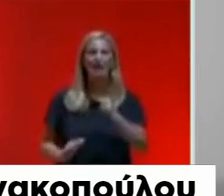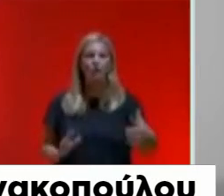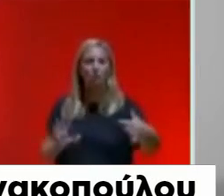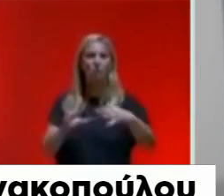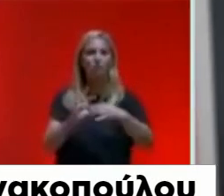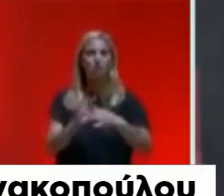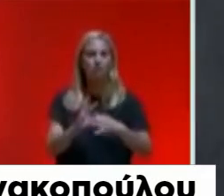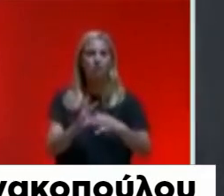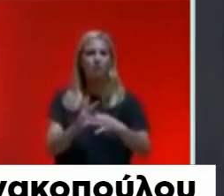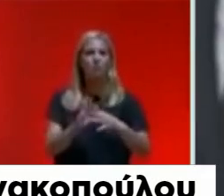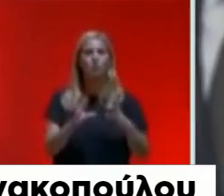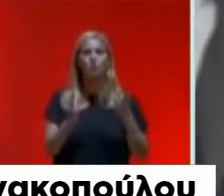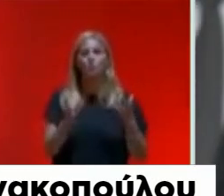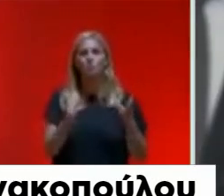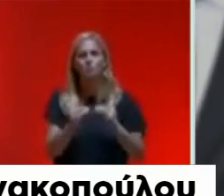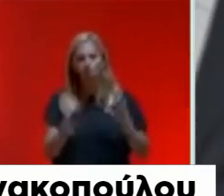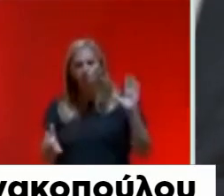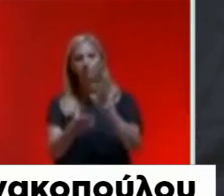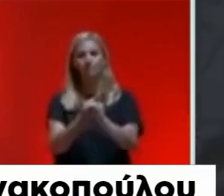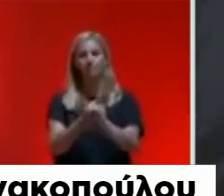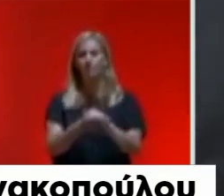βγει, πρόεδρος από τον πρώτο γύρο?